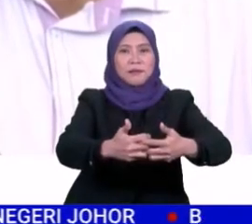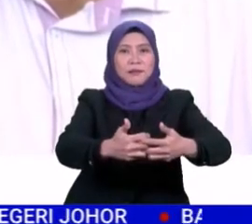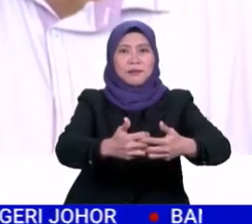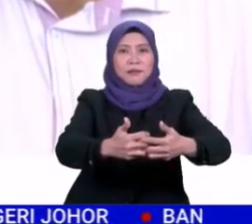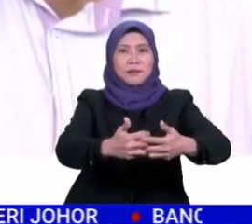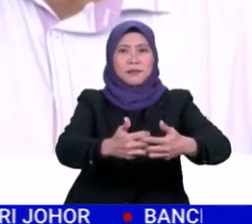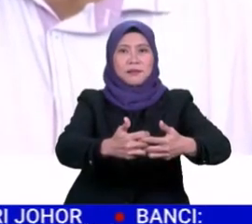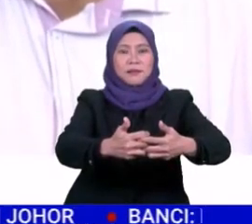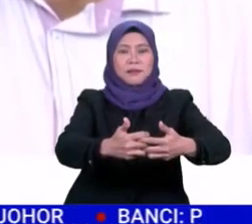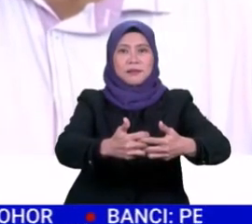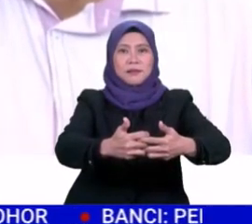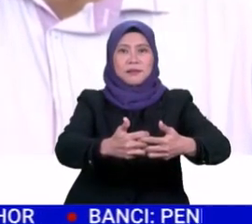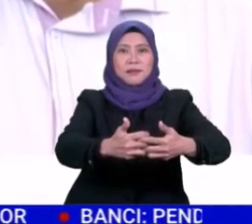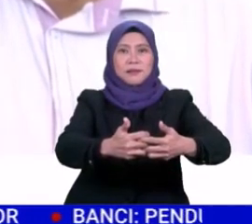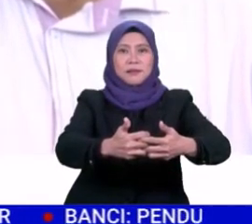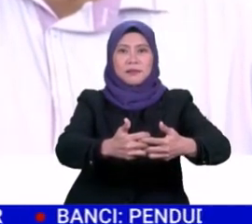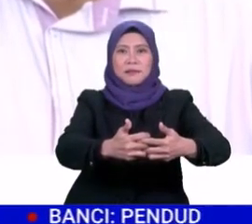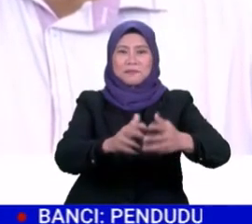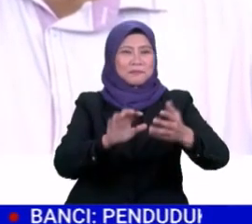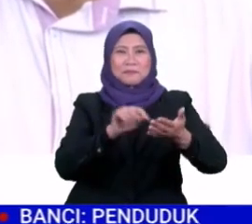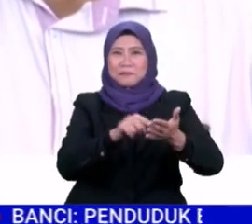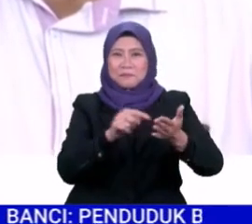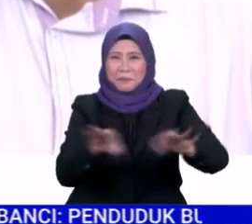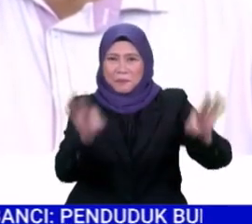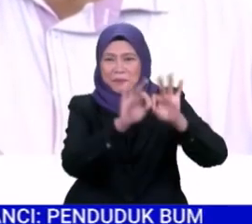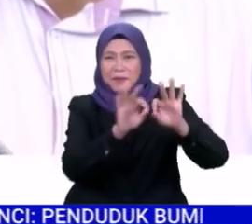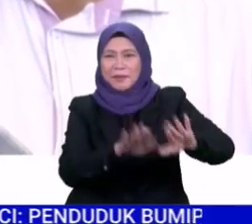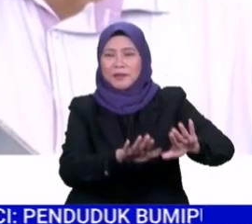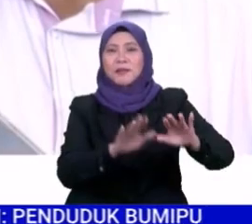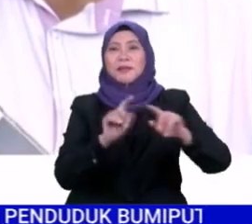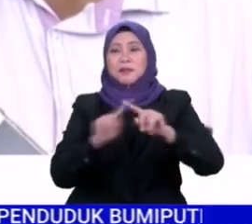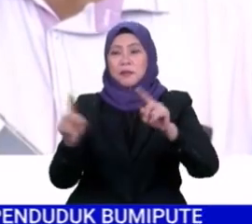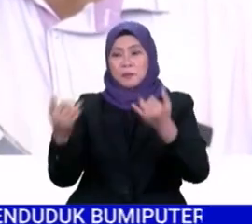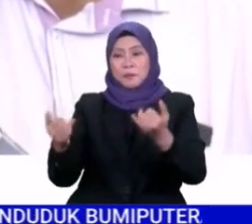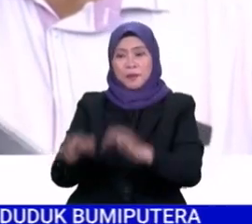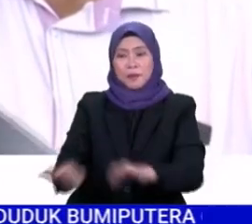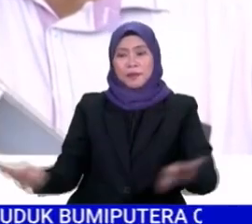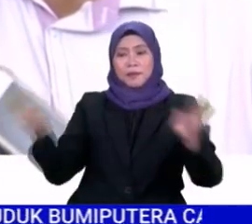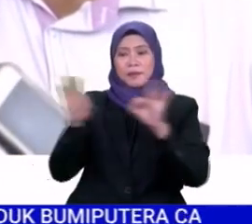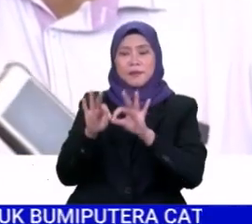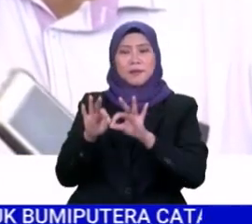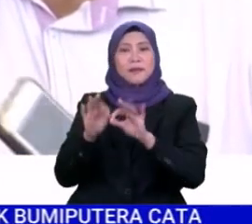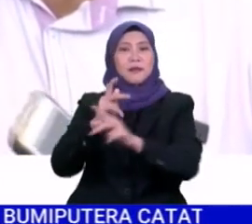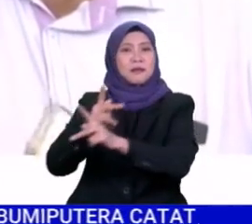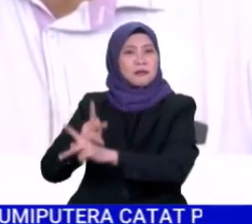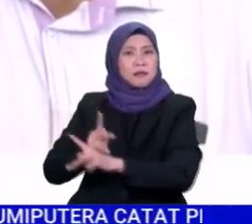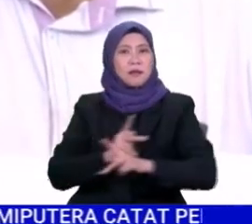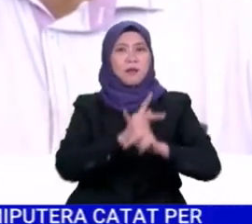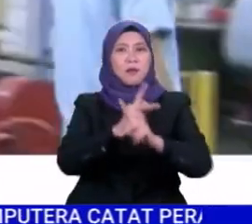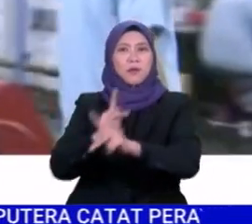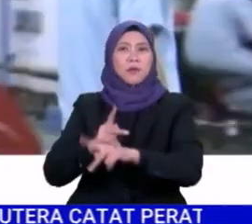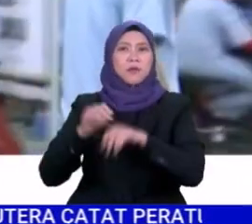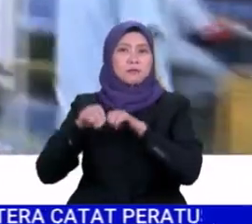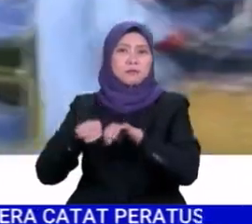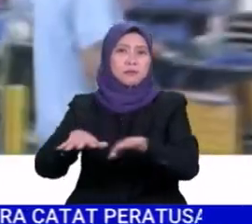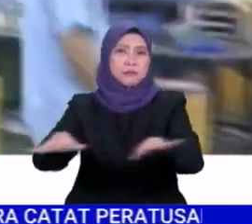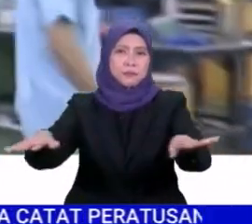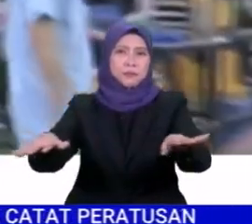yang yang utama. Yang utama adalah kita nak mengawal penularan tu.